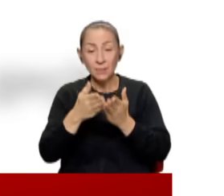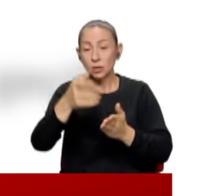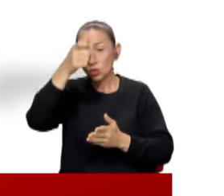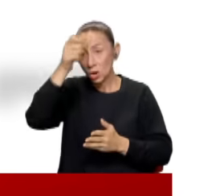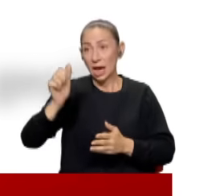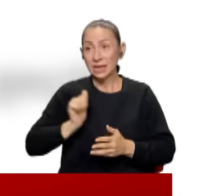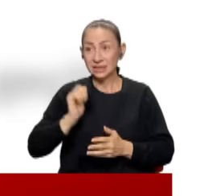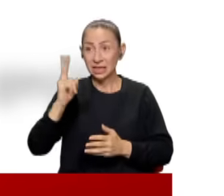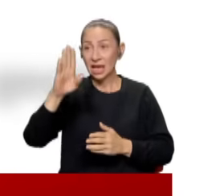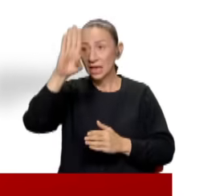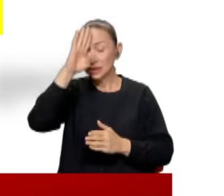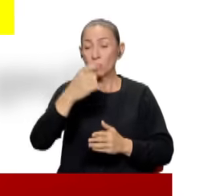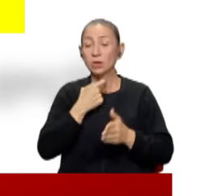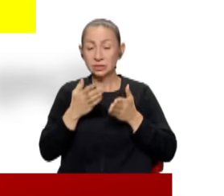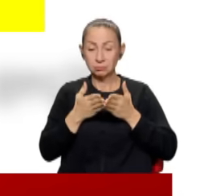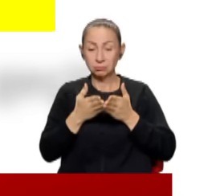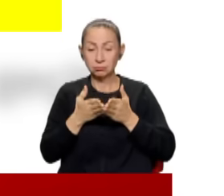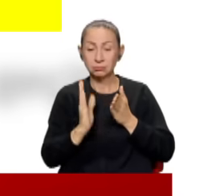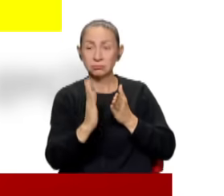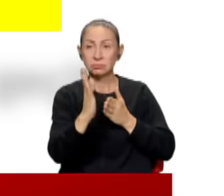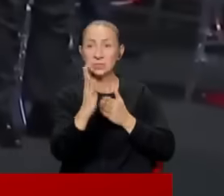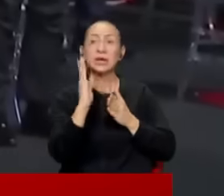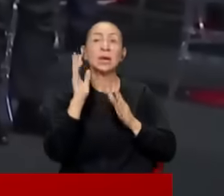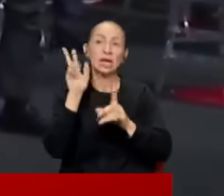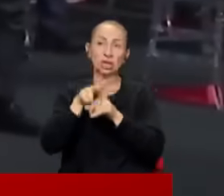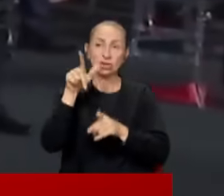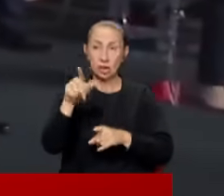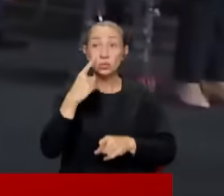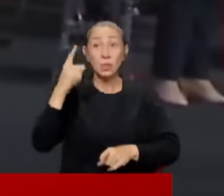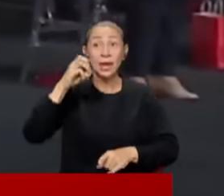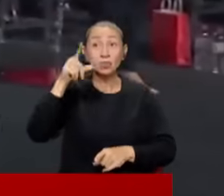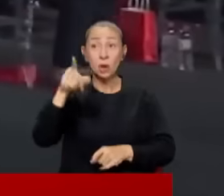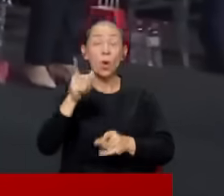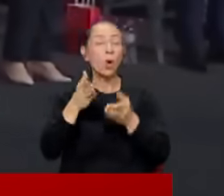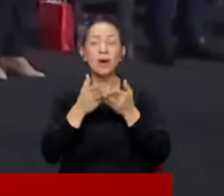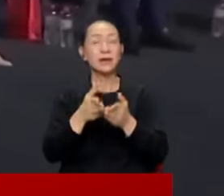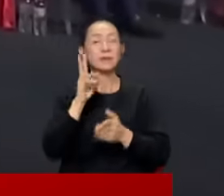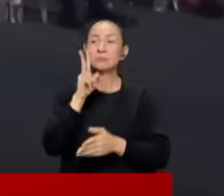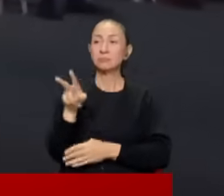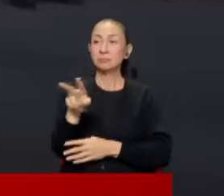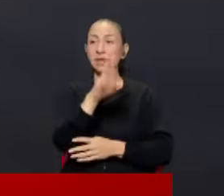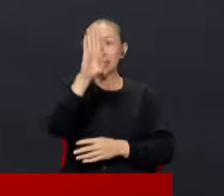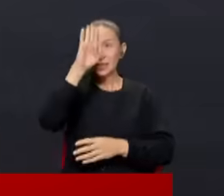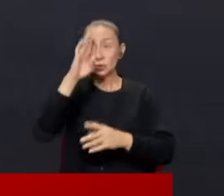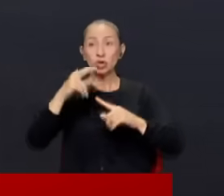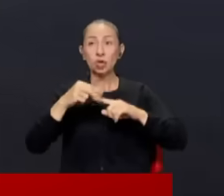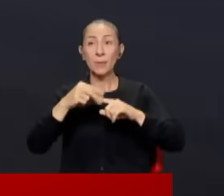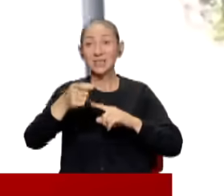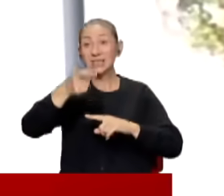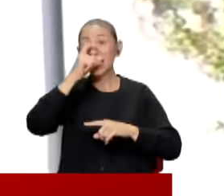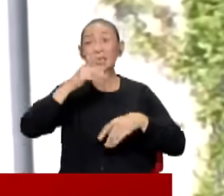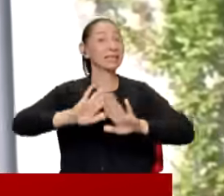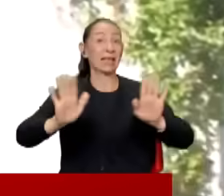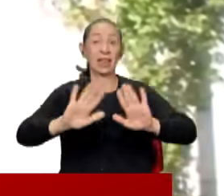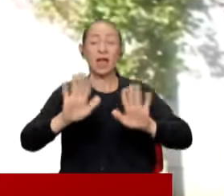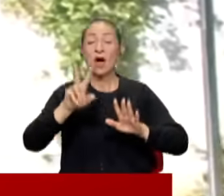Hava kuvvetlerinin İstanbul boğazındaki Geçit törenine katılacak cı törenini İstanbul'da Dolmabahçe sarayından